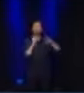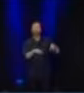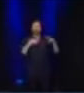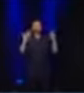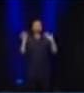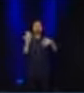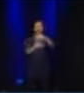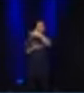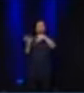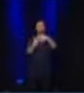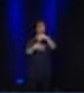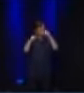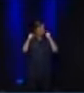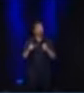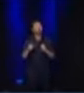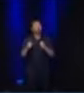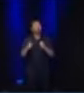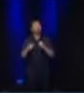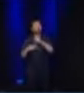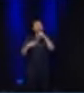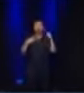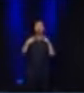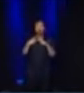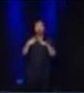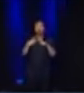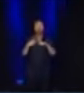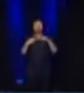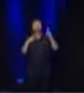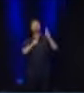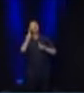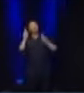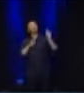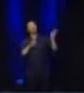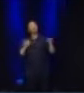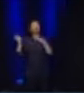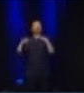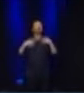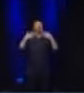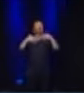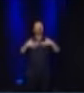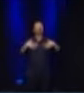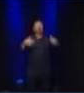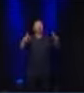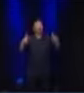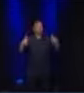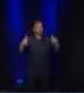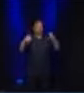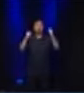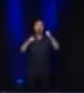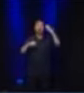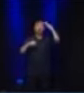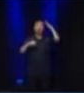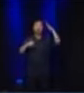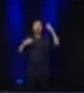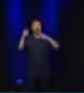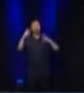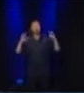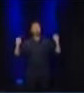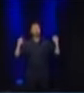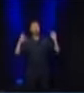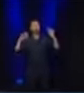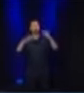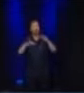mettre de masque. Puis, deuxièmement, les festivals vont pouvoir accueillir à l'extérieur, bien sûr,